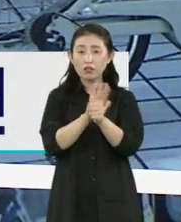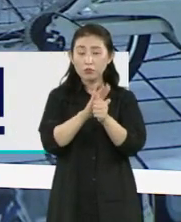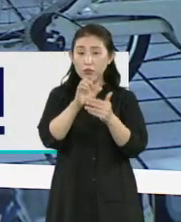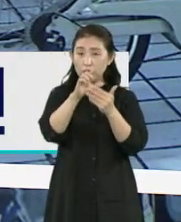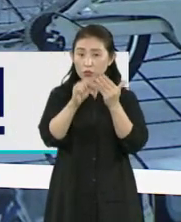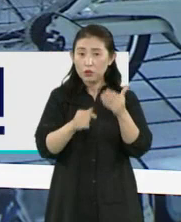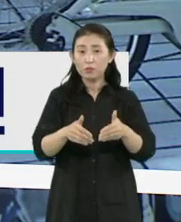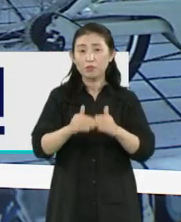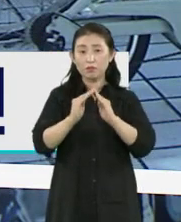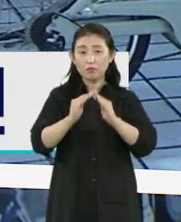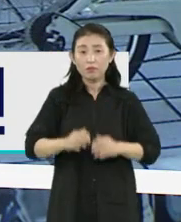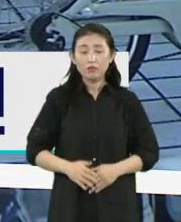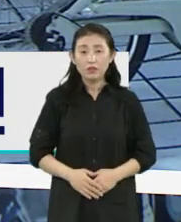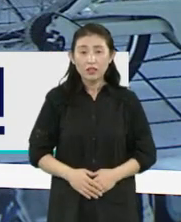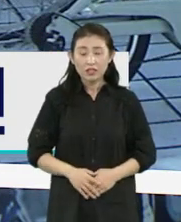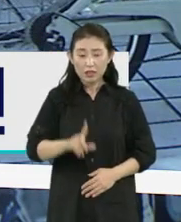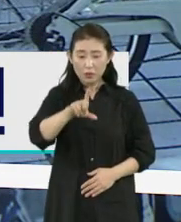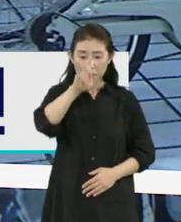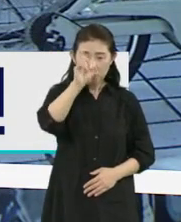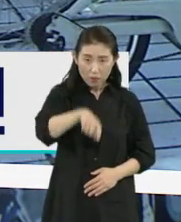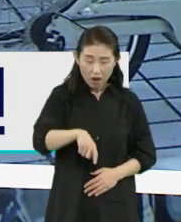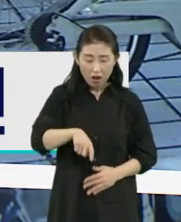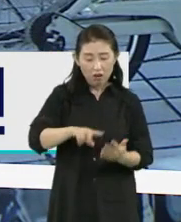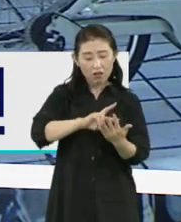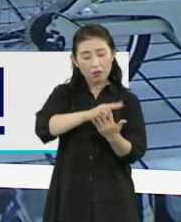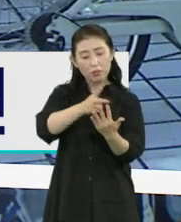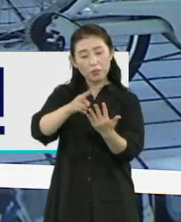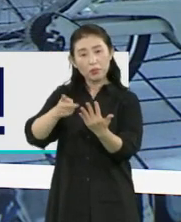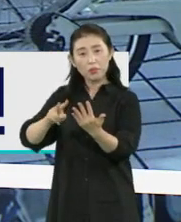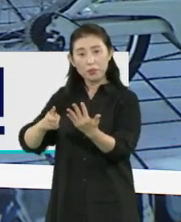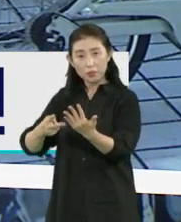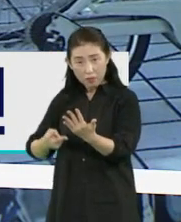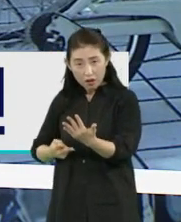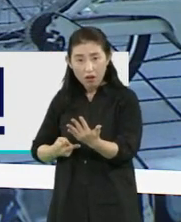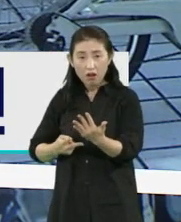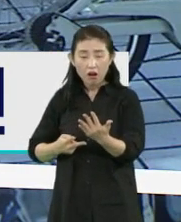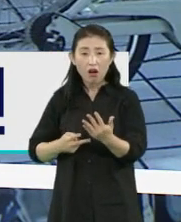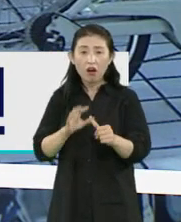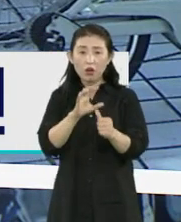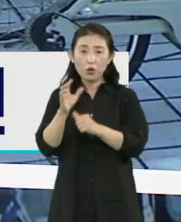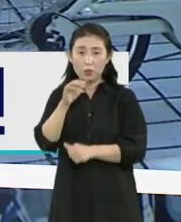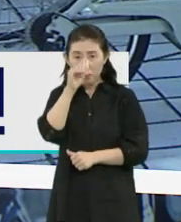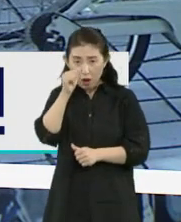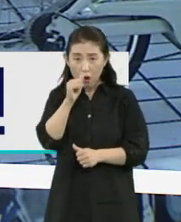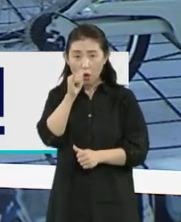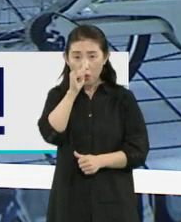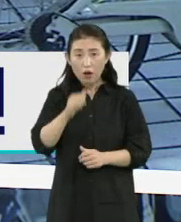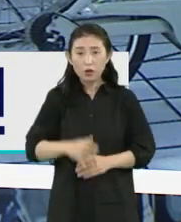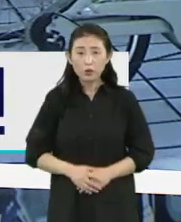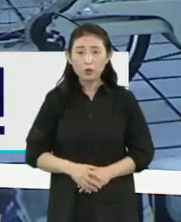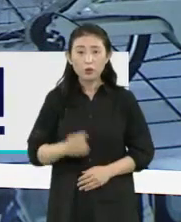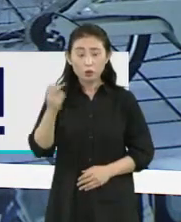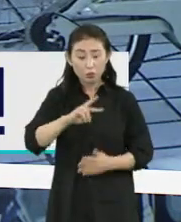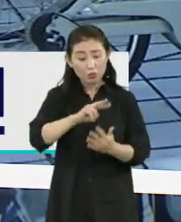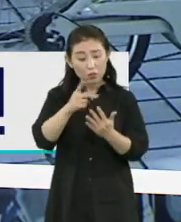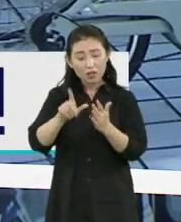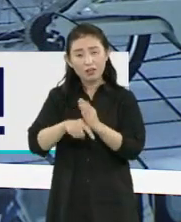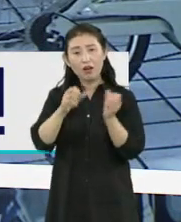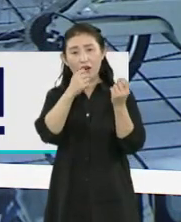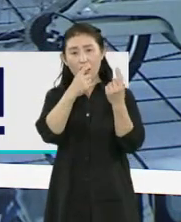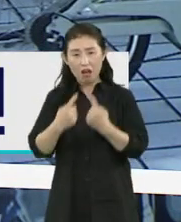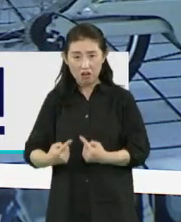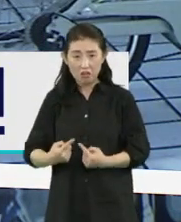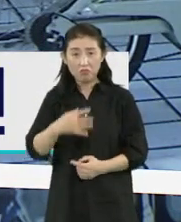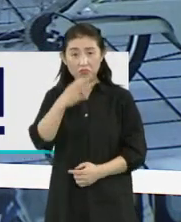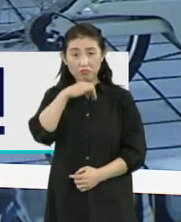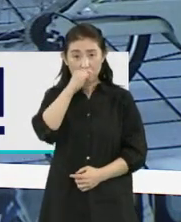서비스가 구축됩니다. 한 번의 결제만으로 목적지까지 갈 수 있는 최적의 경로와 환승 할인 혜택까지 이용할 수